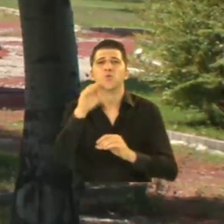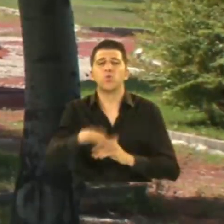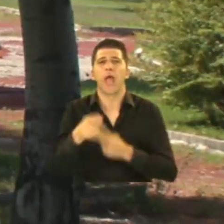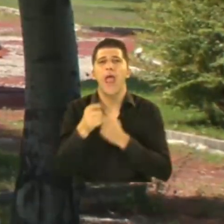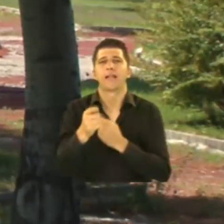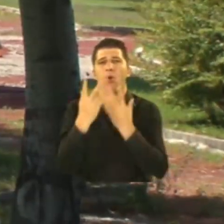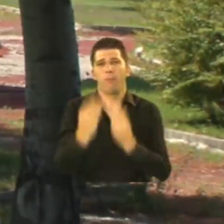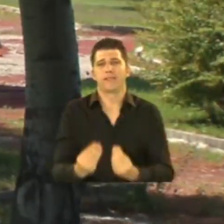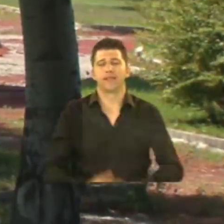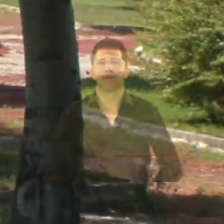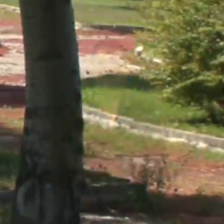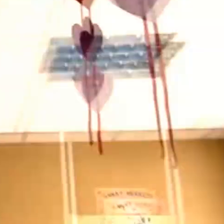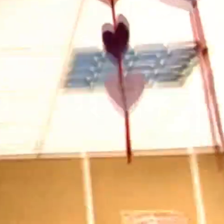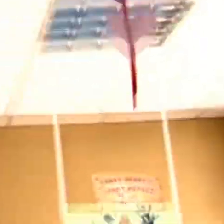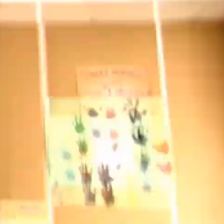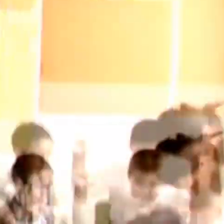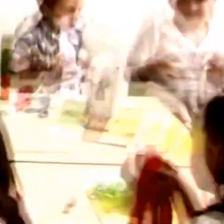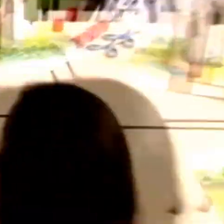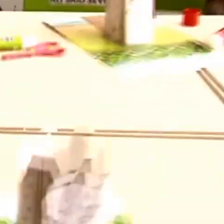erken çocukluk eğitimini almaları.